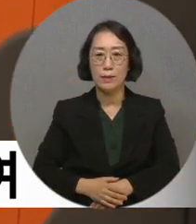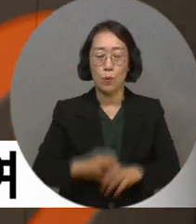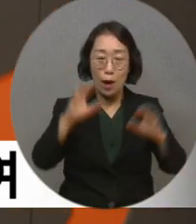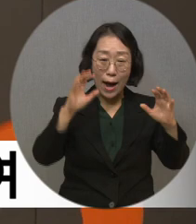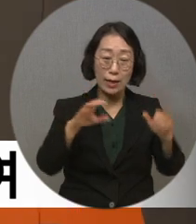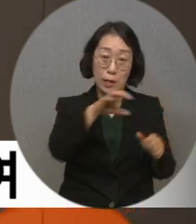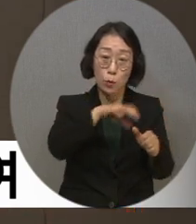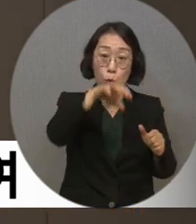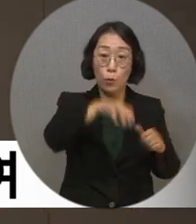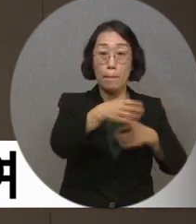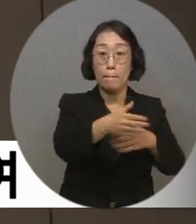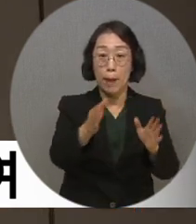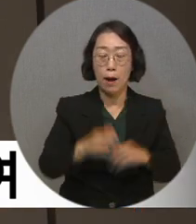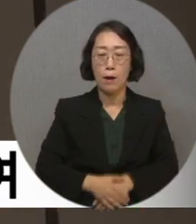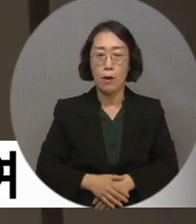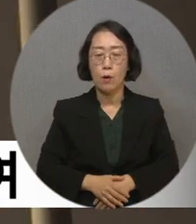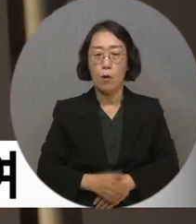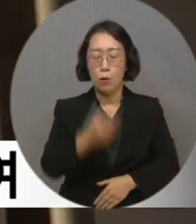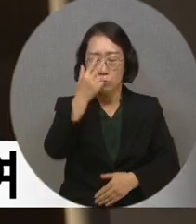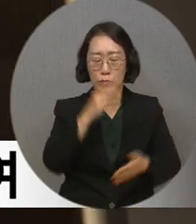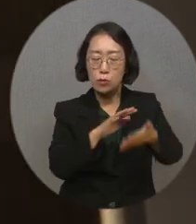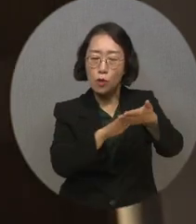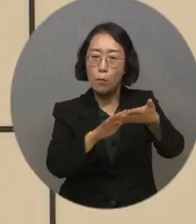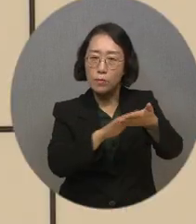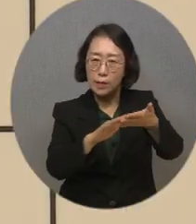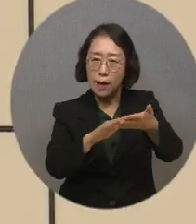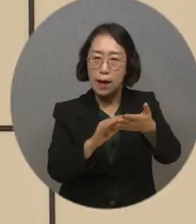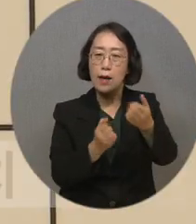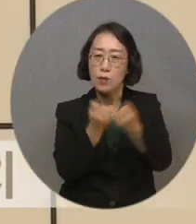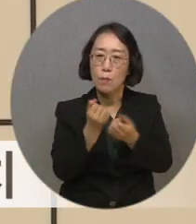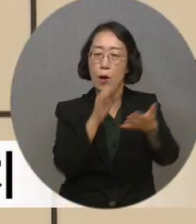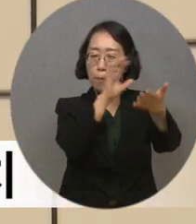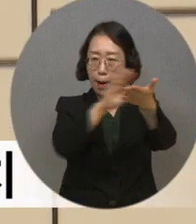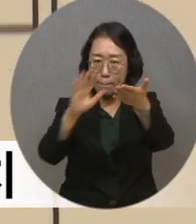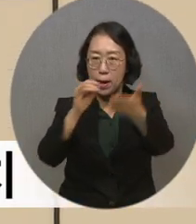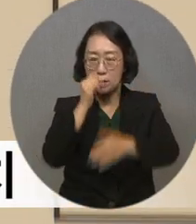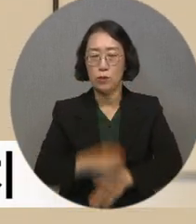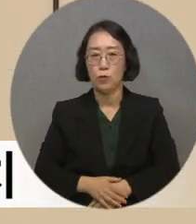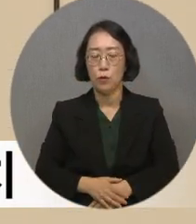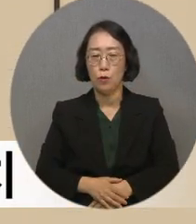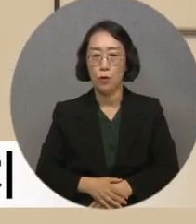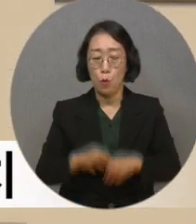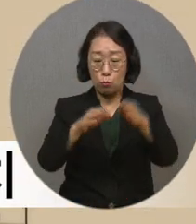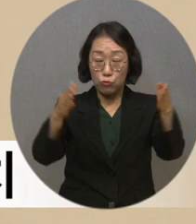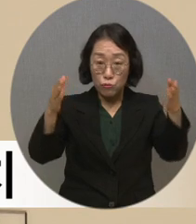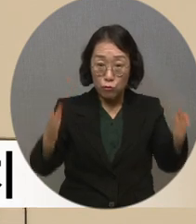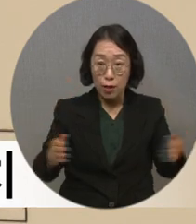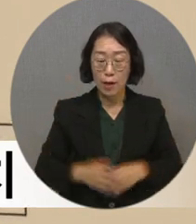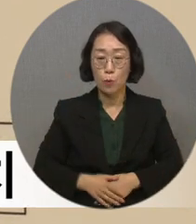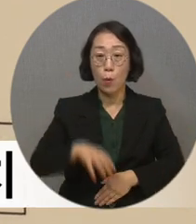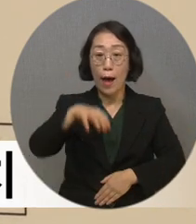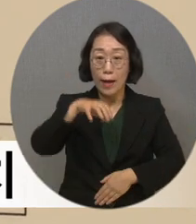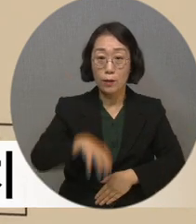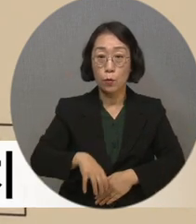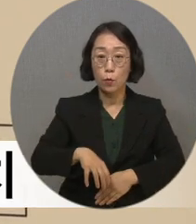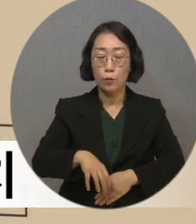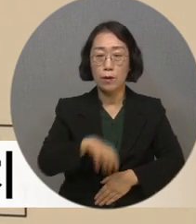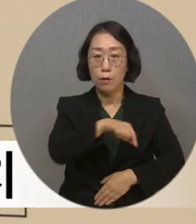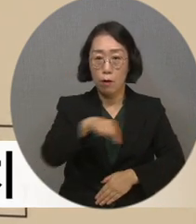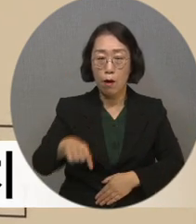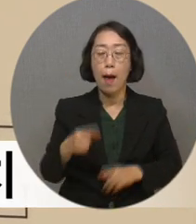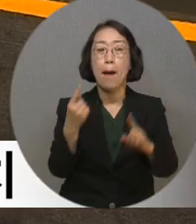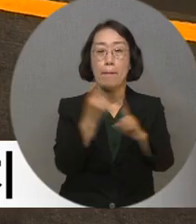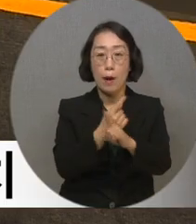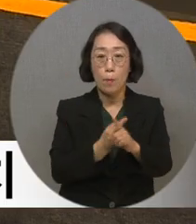모든 공간 앞에는 점자 안내판을 부착했습니다. 공연장은 무대와 객석의 크기, 위치 등을 자유롭게 변경할